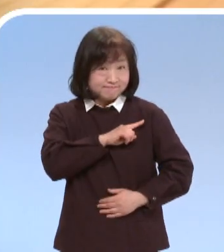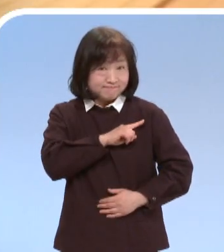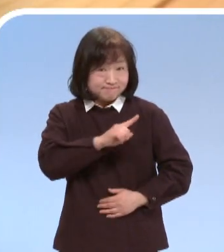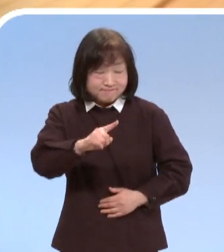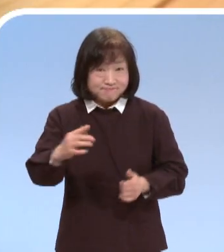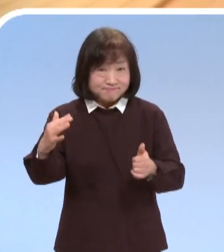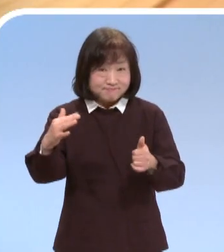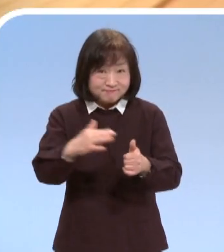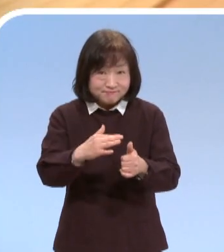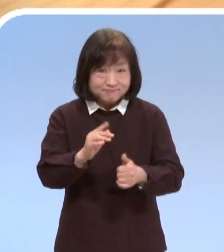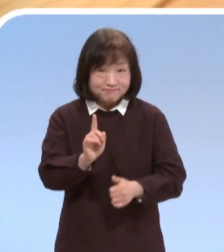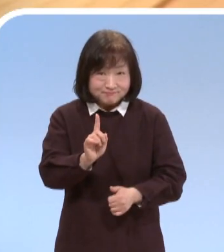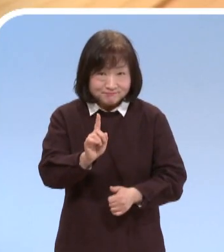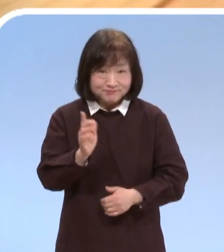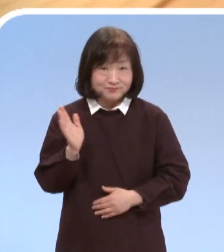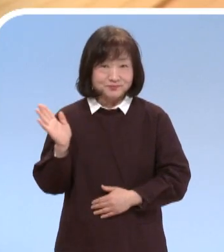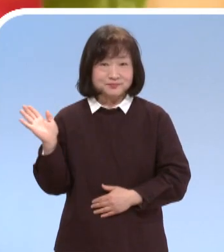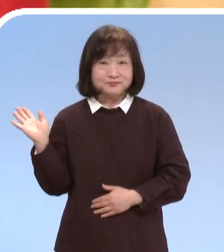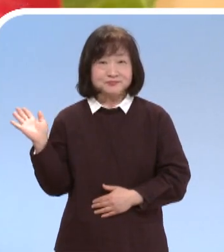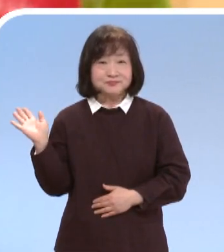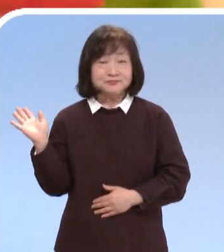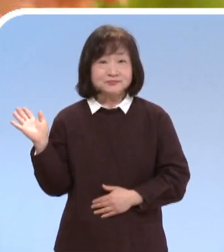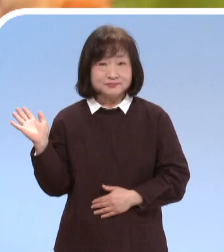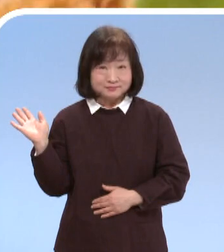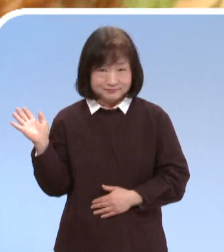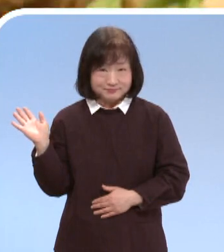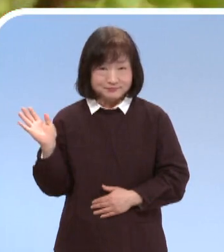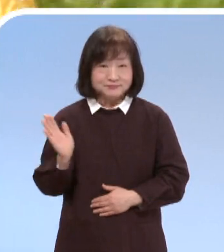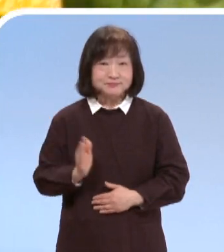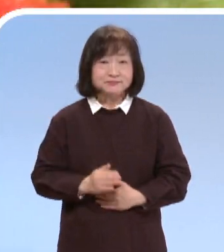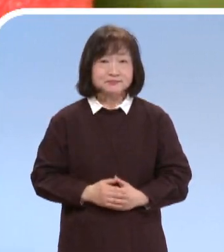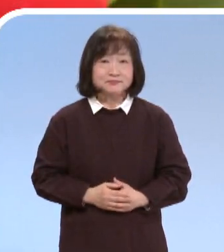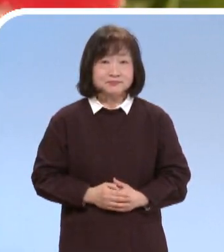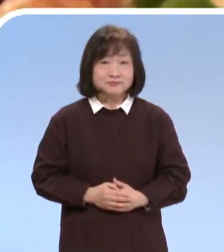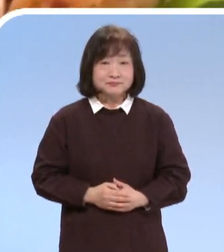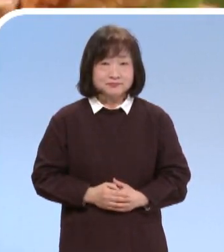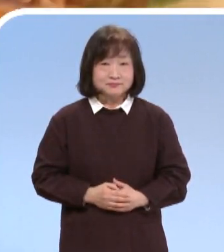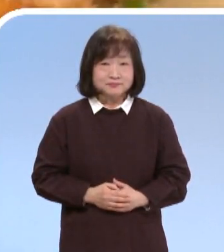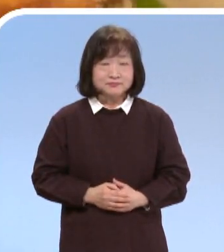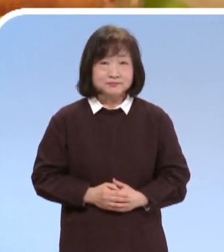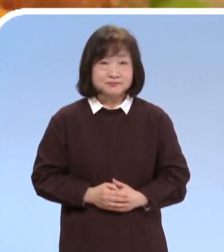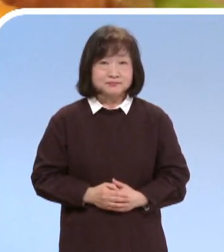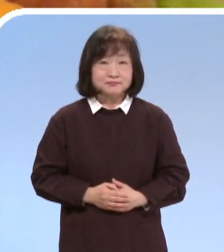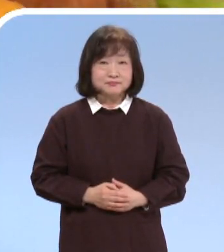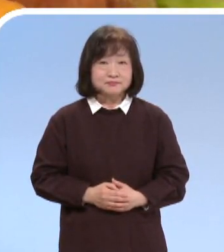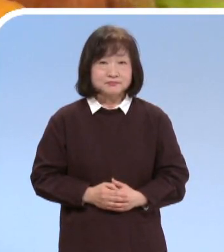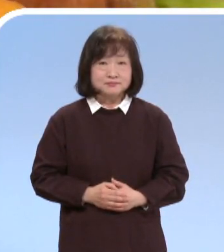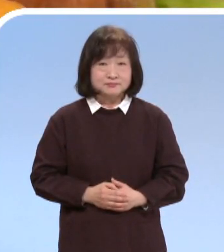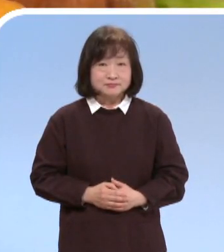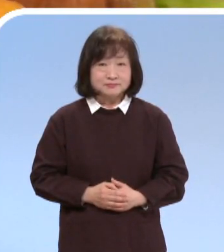その中でも人気ナンバーワンなのがこちらの牛ヘレカツのコッペパンサンド。